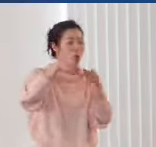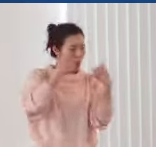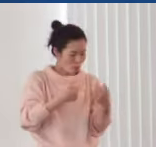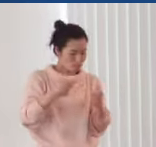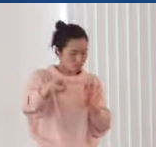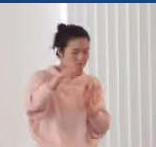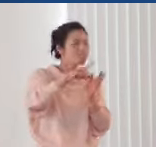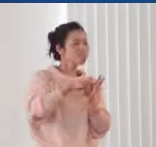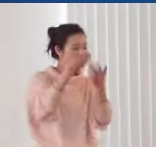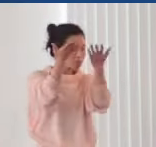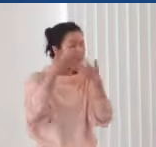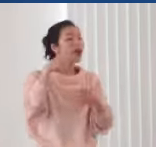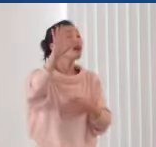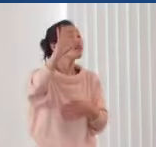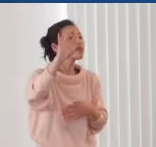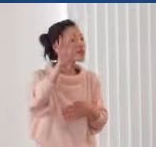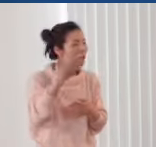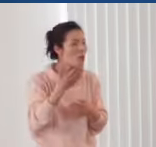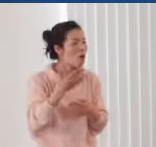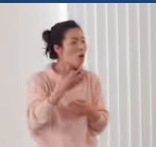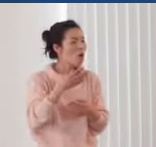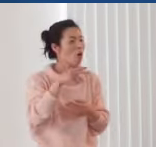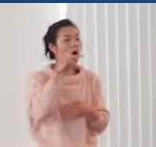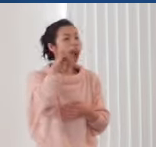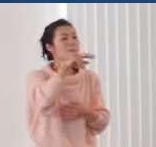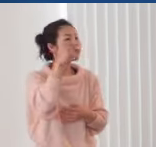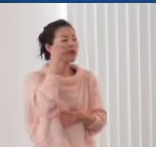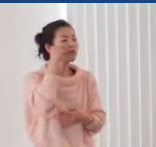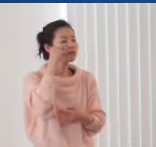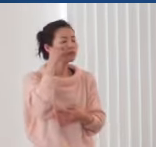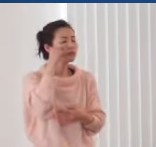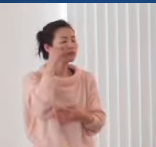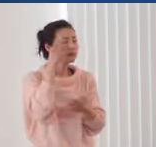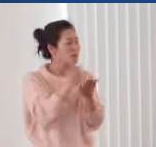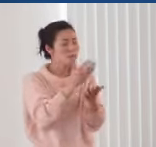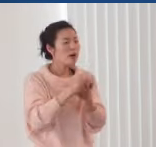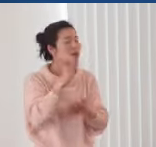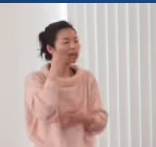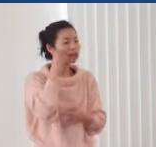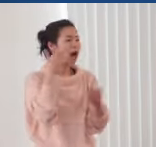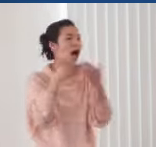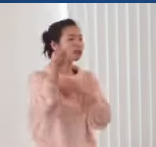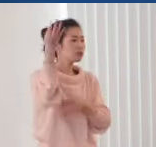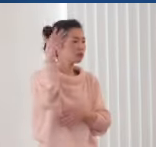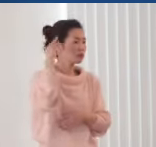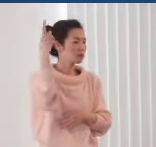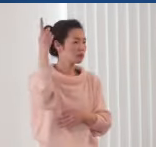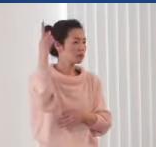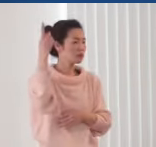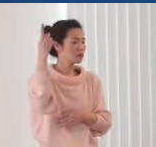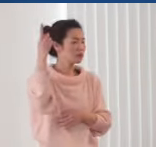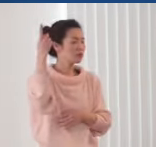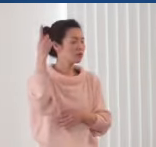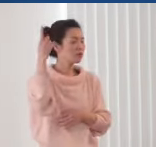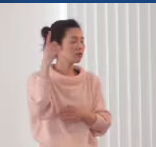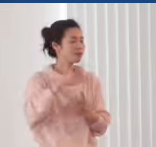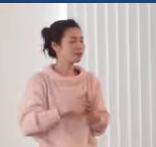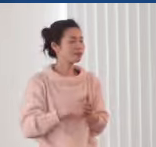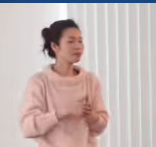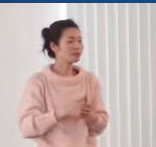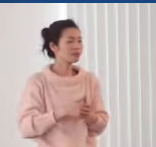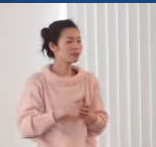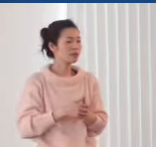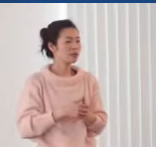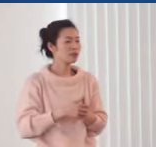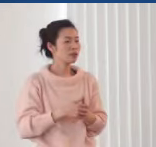ットしてくださいましたけれども、でも人間がいくら頑張っても当然全ての神の御業を始めから終わりまで見極めることはでき